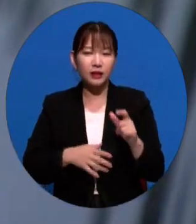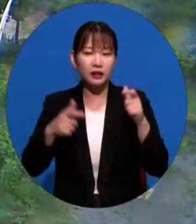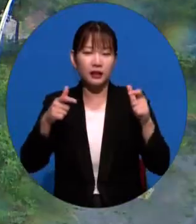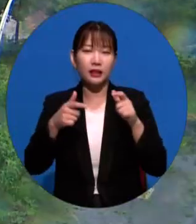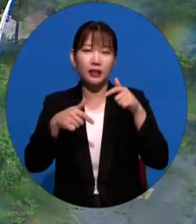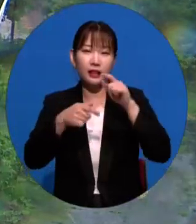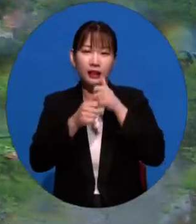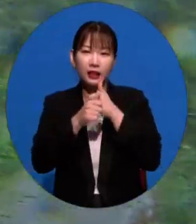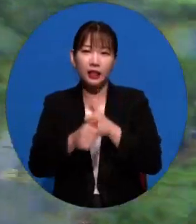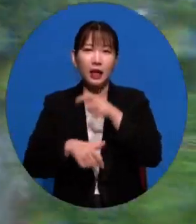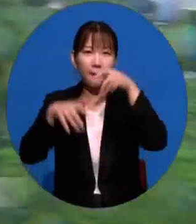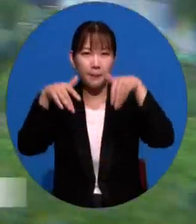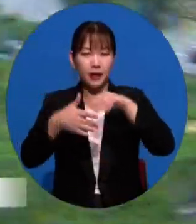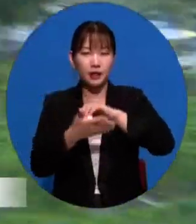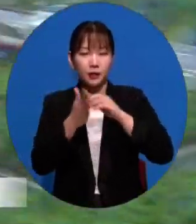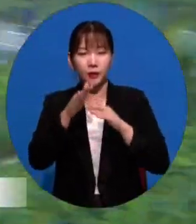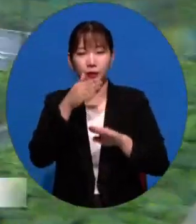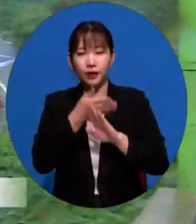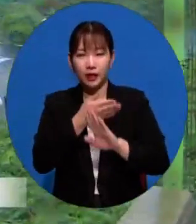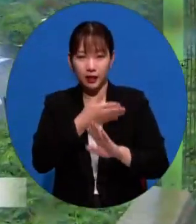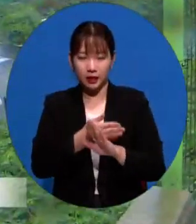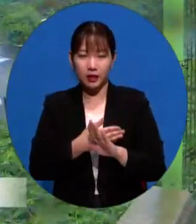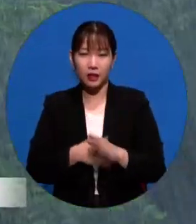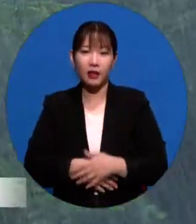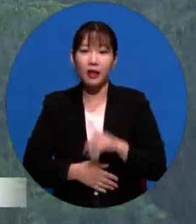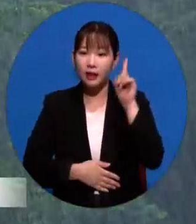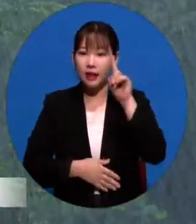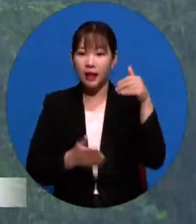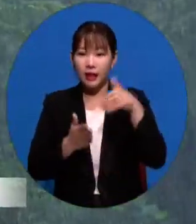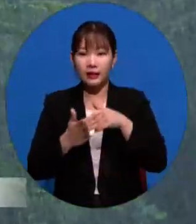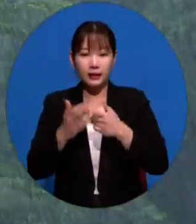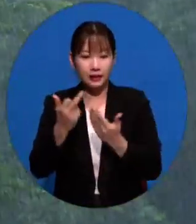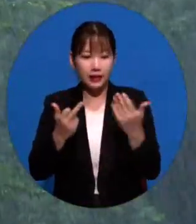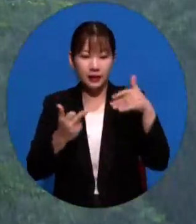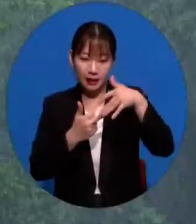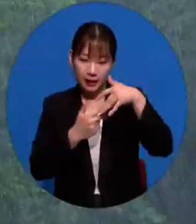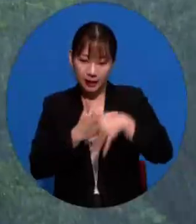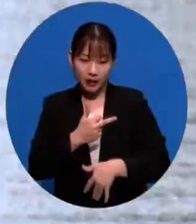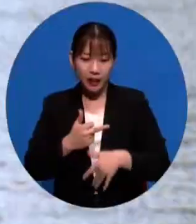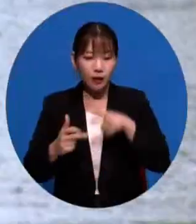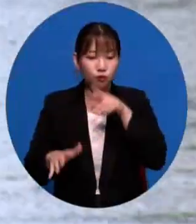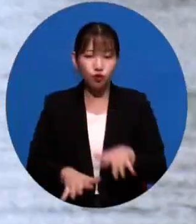크겠습니다. 기상청은 많은 비가 예상되는 내일까지 산사태와 저지대